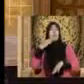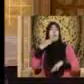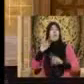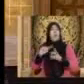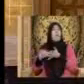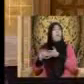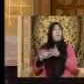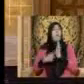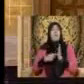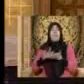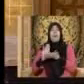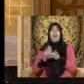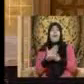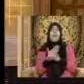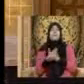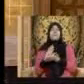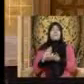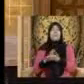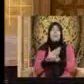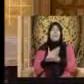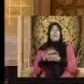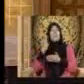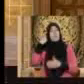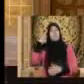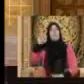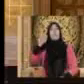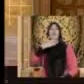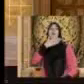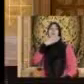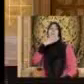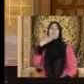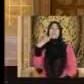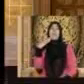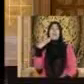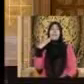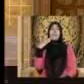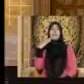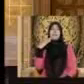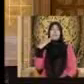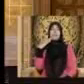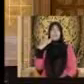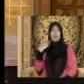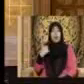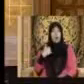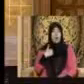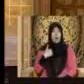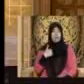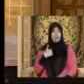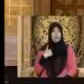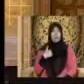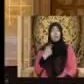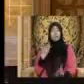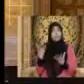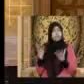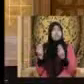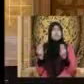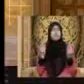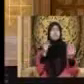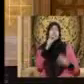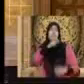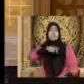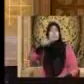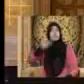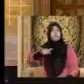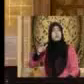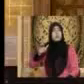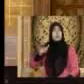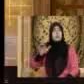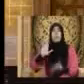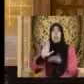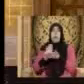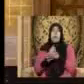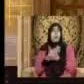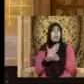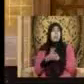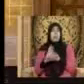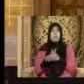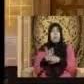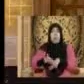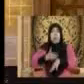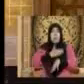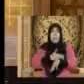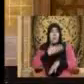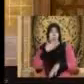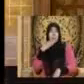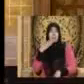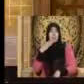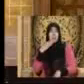فيه الإنسان لشهر رمضان. احنا والكثير منا لا يتهيأ لشيء إلا الماديات،